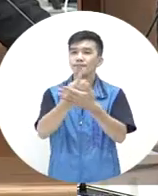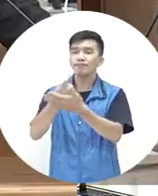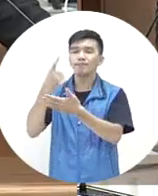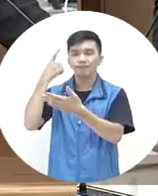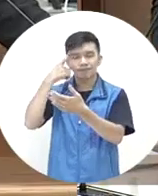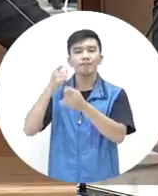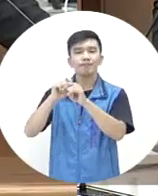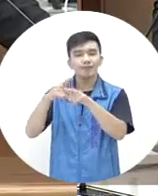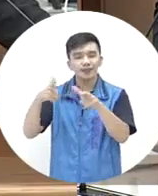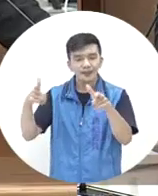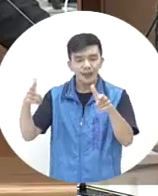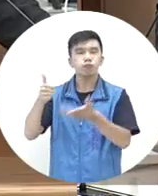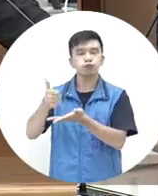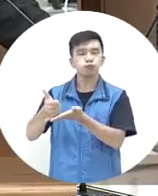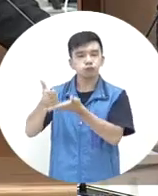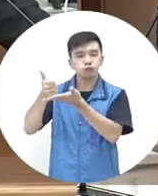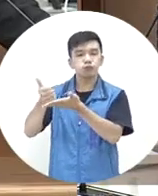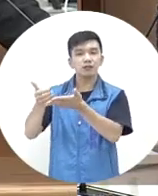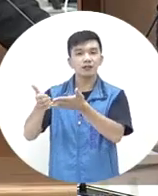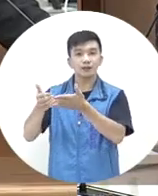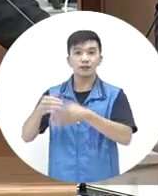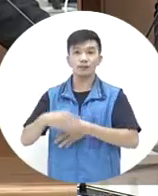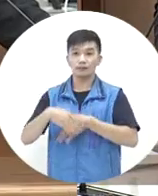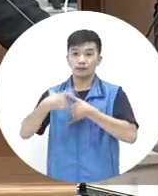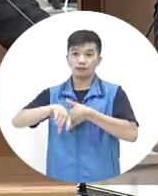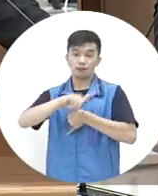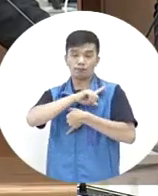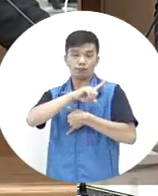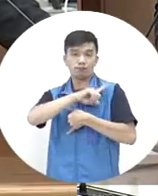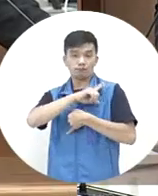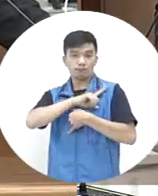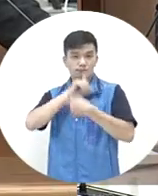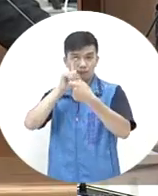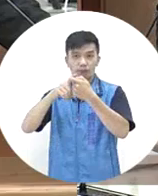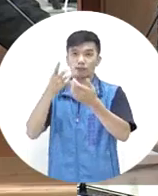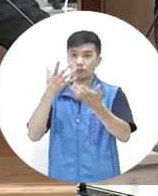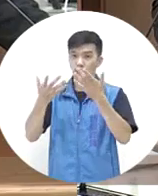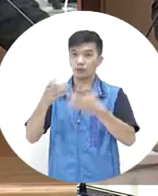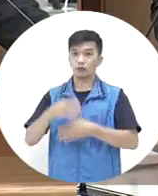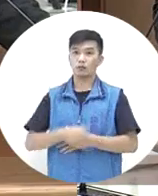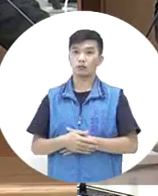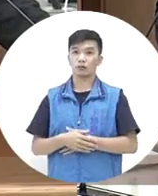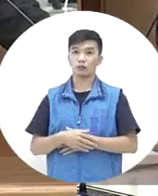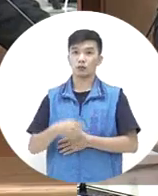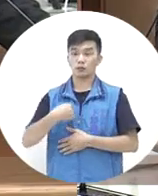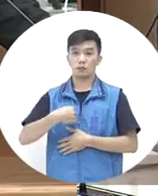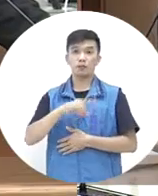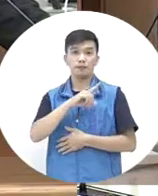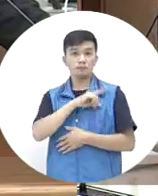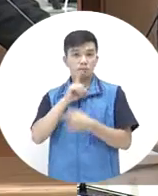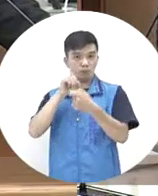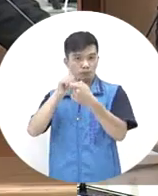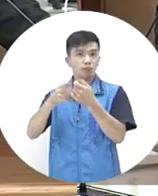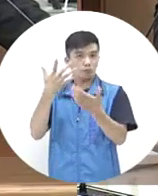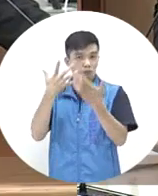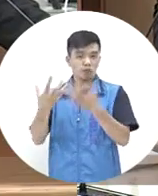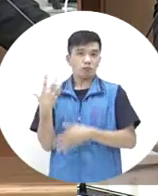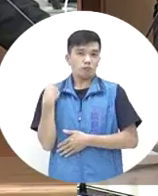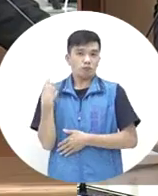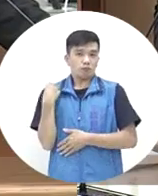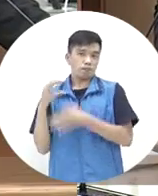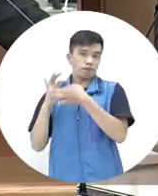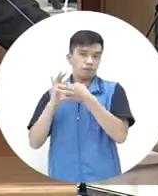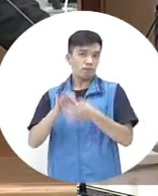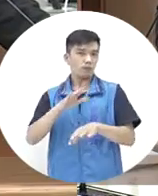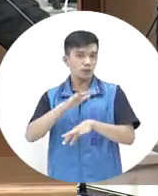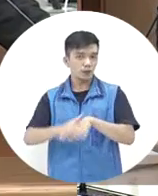们都要给人家尊重。但我自己很清楚，我自己永不变的是我的初心，我愿意为国家为人民